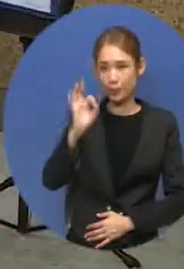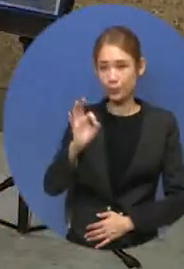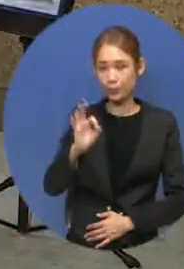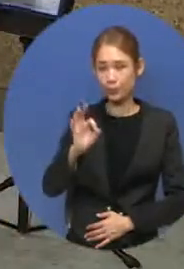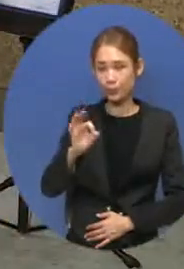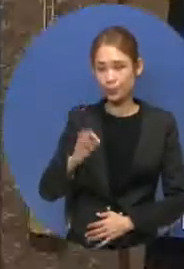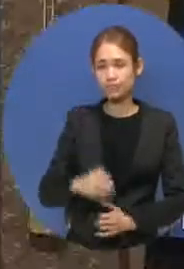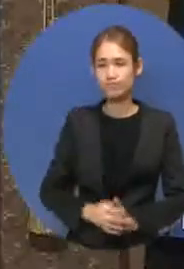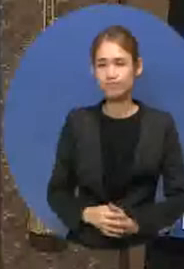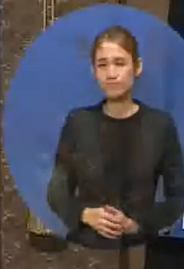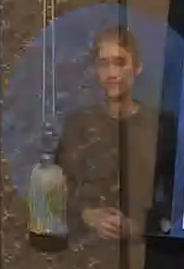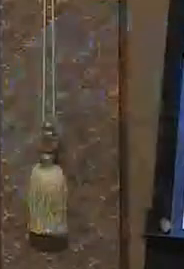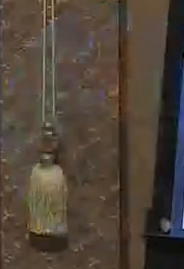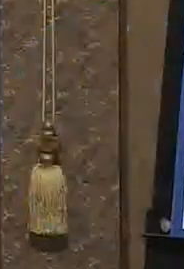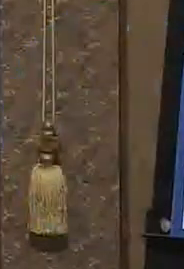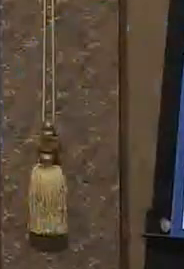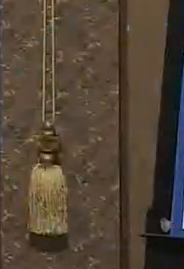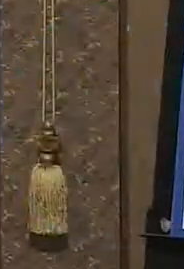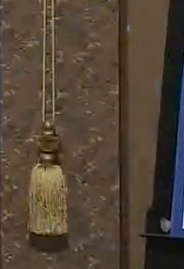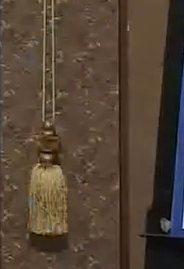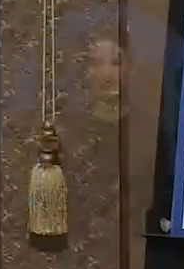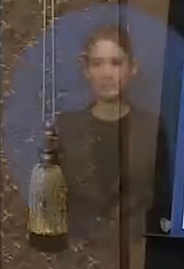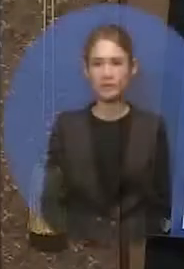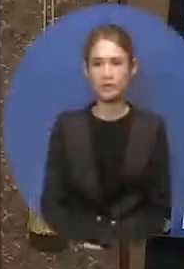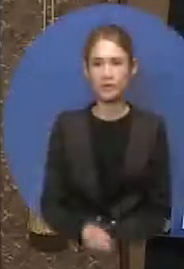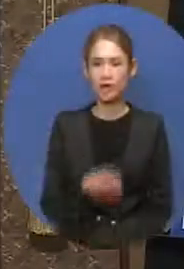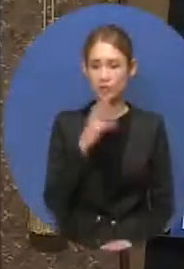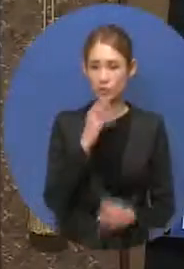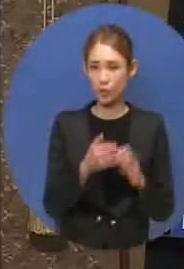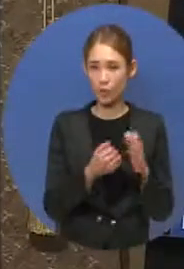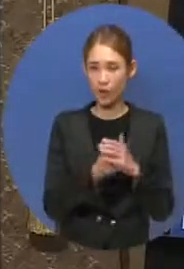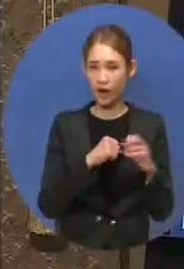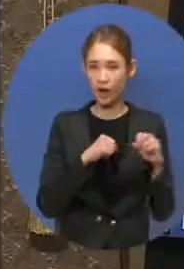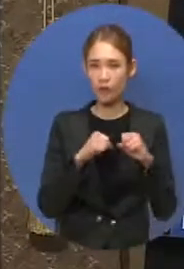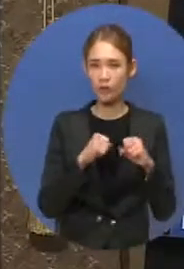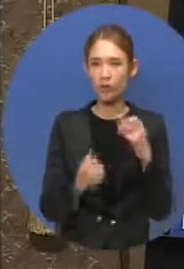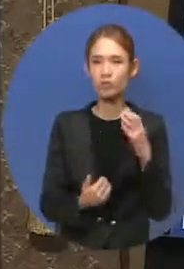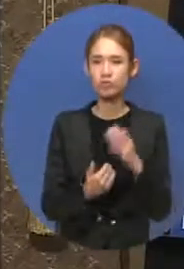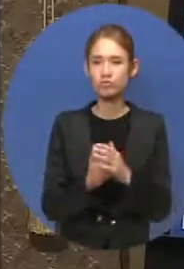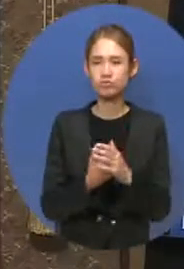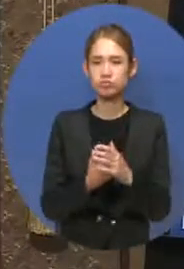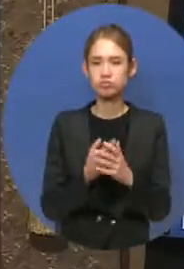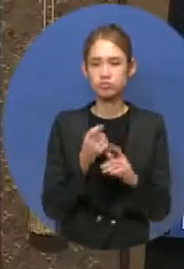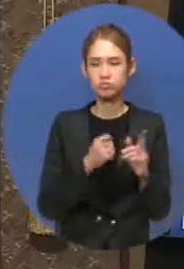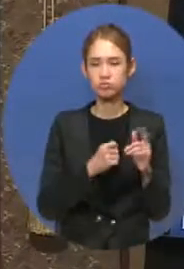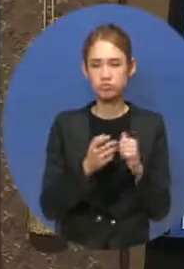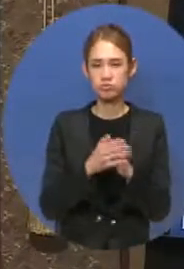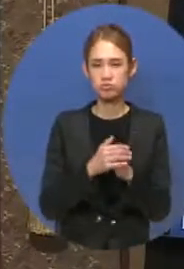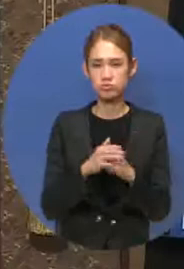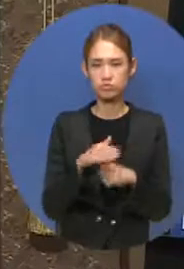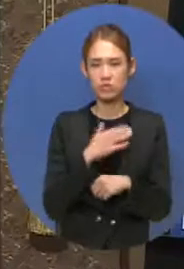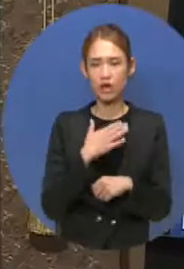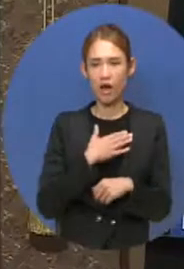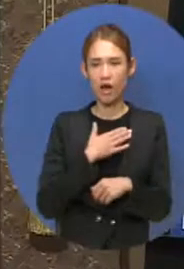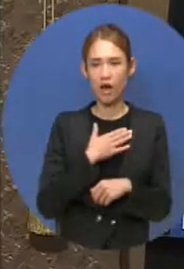살펴보도록 하겠습니다. 사실 도전적 행동을 하는 당사자도 힘들잖아요. 네. 네. 근데 모든 제가 잘 알지는 못하지만